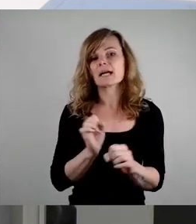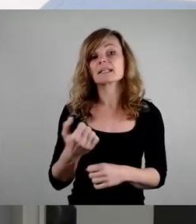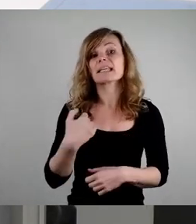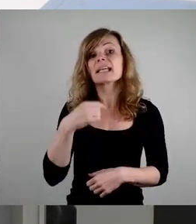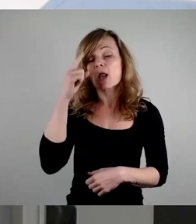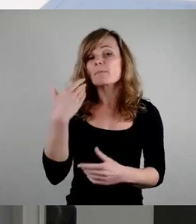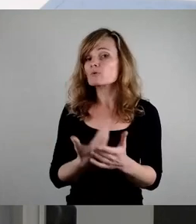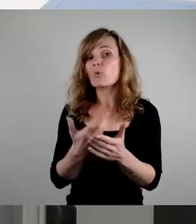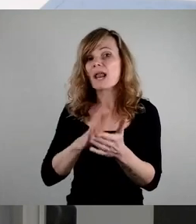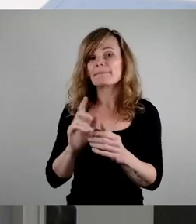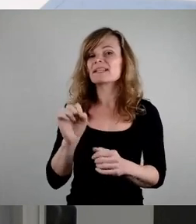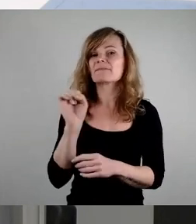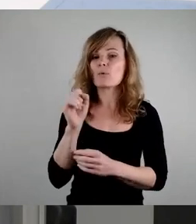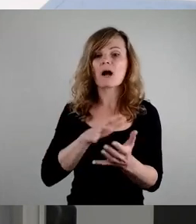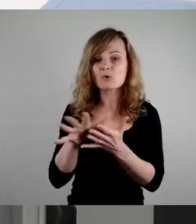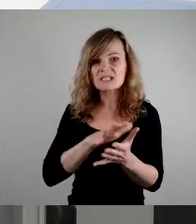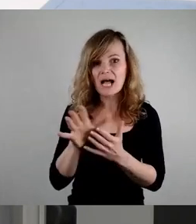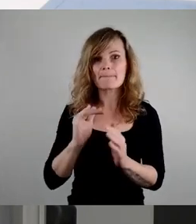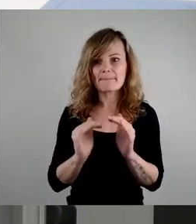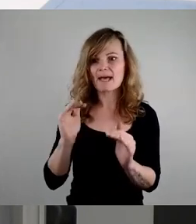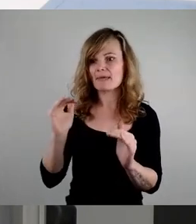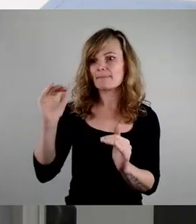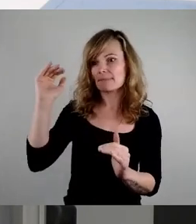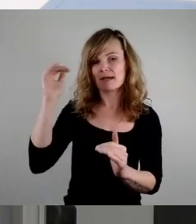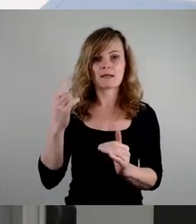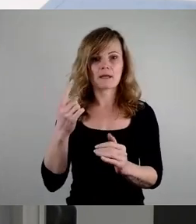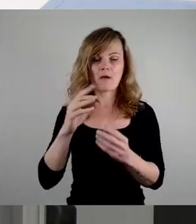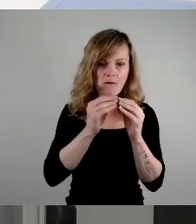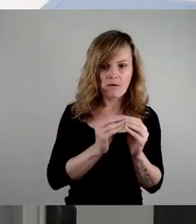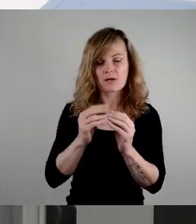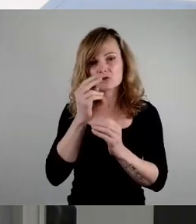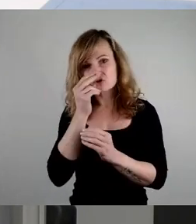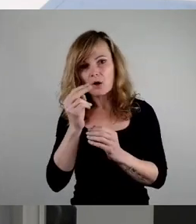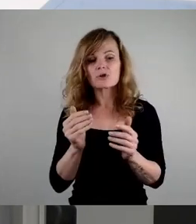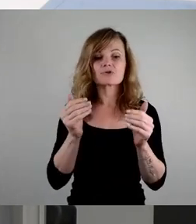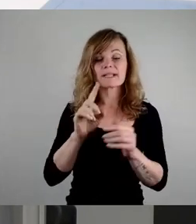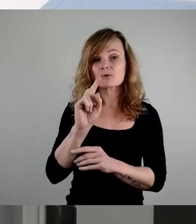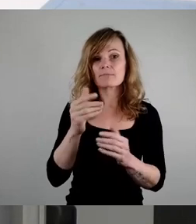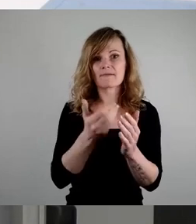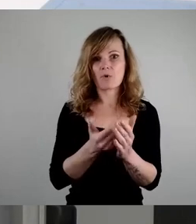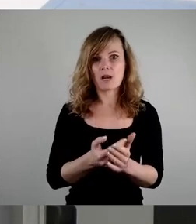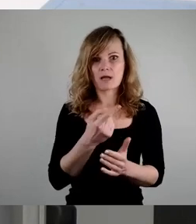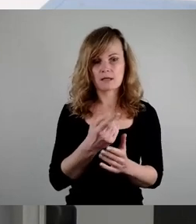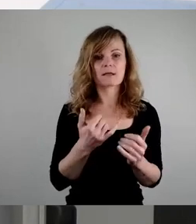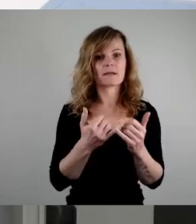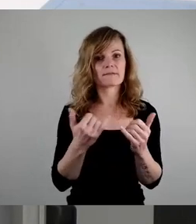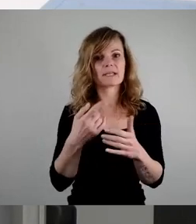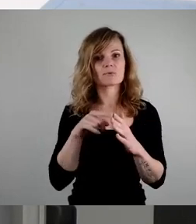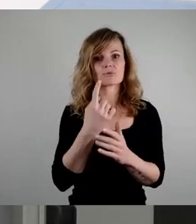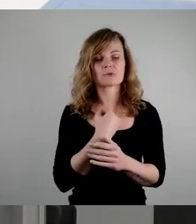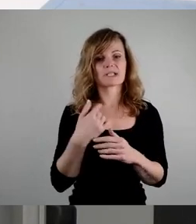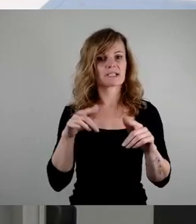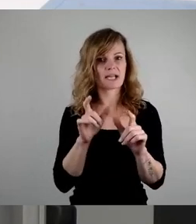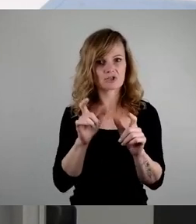Ausgaben steigen, steigen, steigen, steigen, steigen und es wird herumgedoktert. Wir haben nachher nochmal eine Vorlage, wie durch unsere Gesellschaften